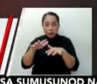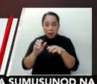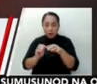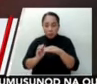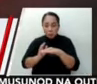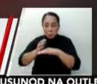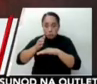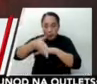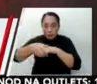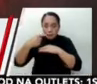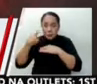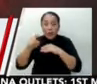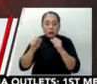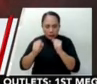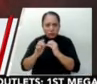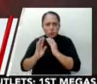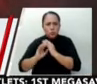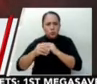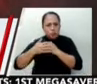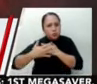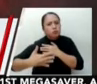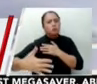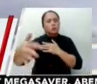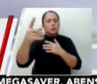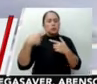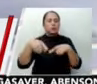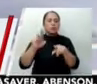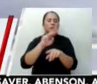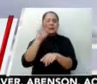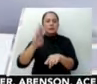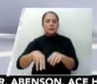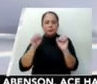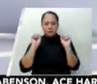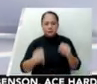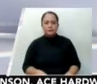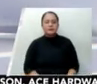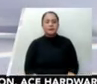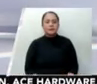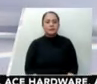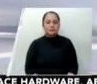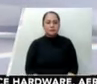sasakyan papasok ng Metro Manila. Connie. Maraming salamat, June Veneracion.